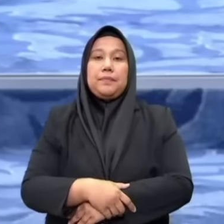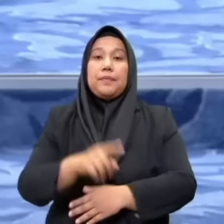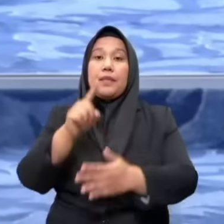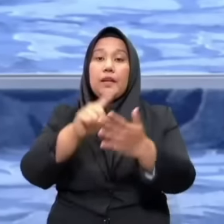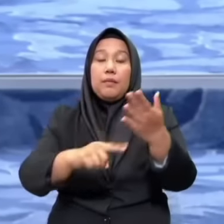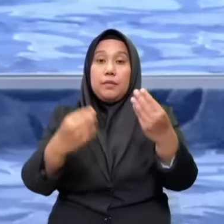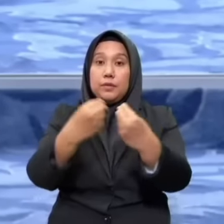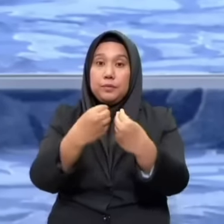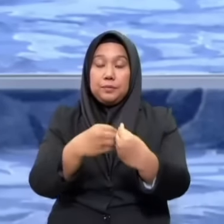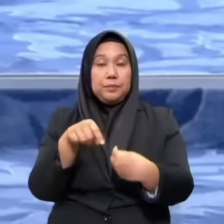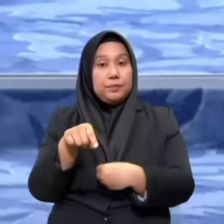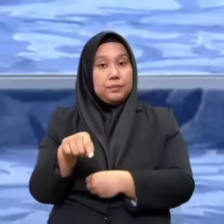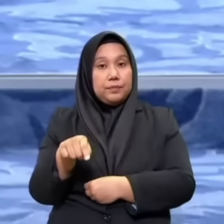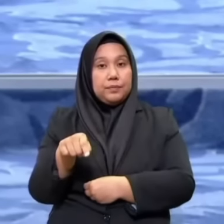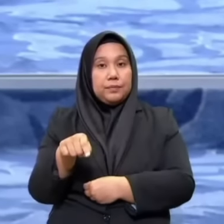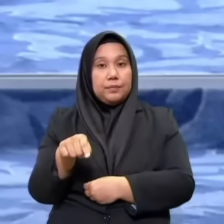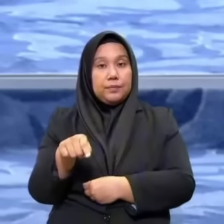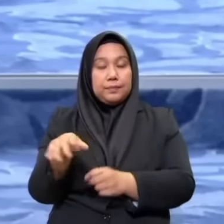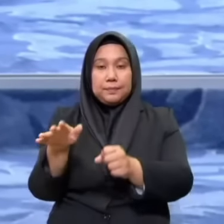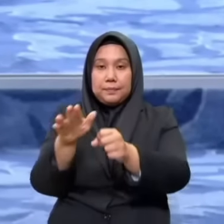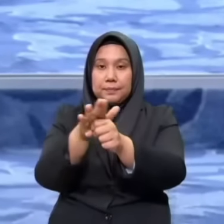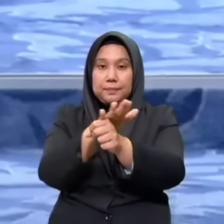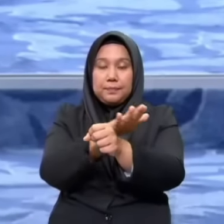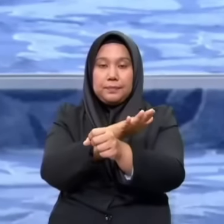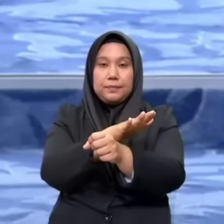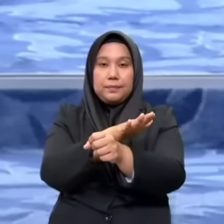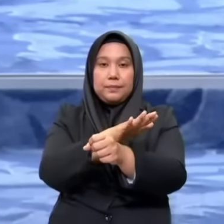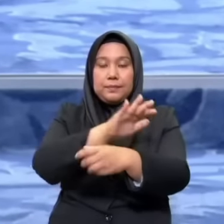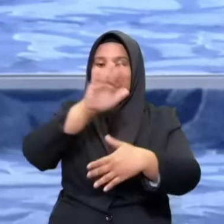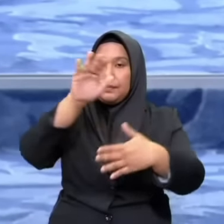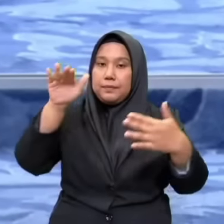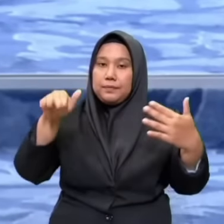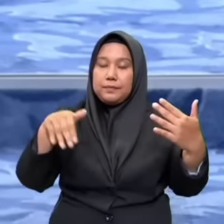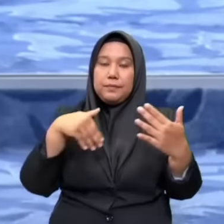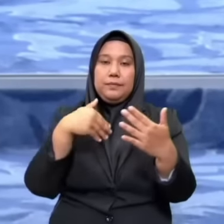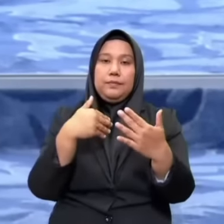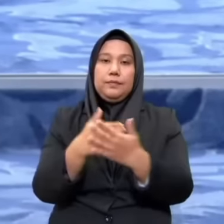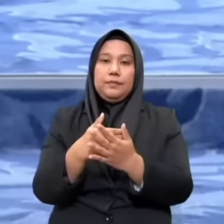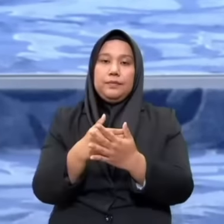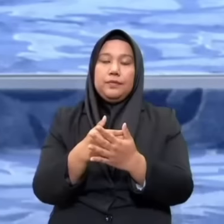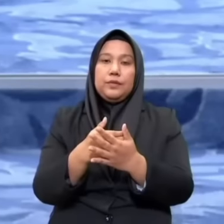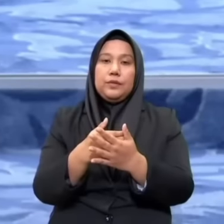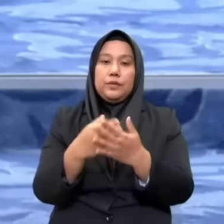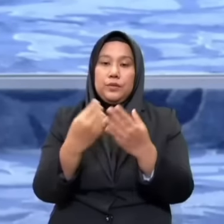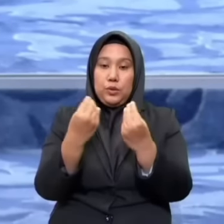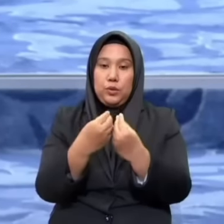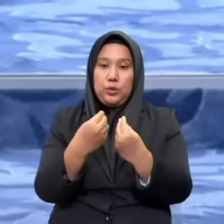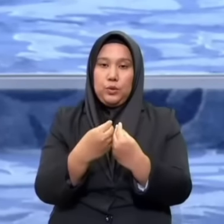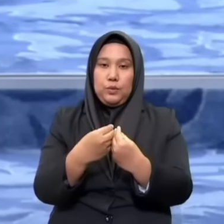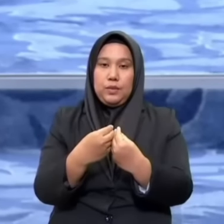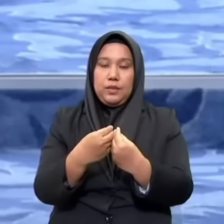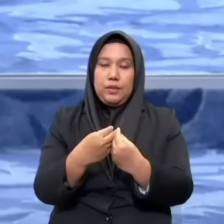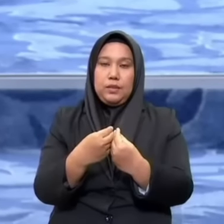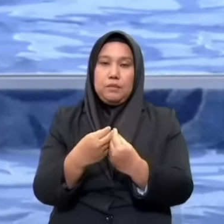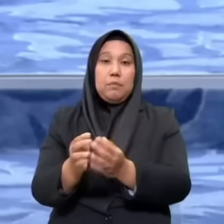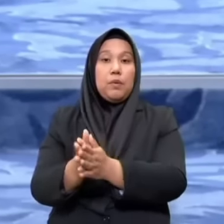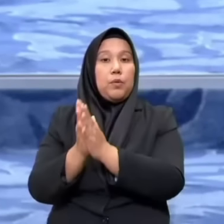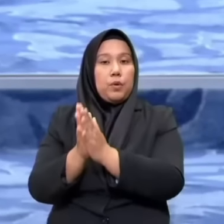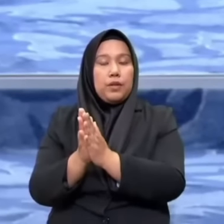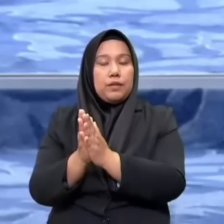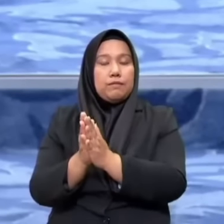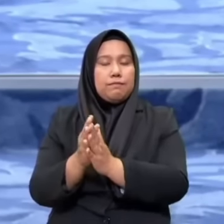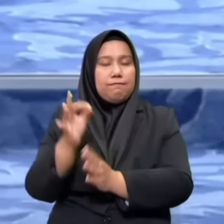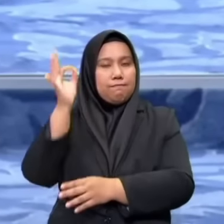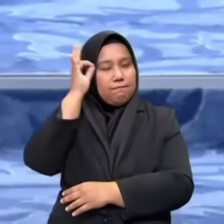apakah jumlah ini memenuhi seluruh jumlah yang tuntutan? Saya fikir tidak. Sebab itu